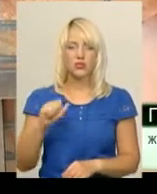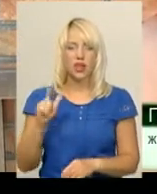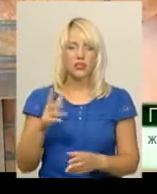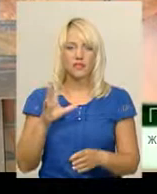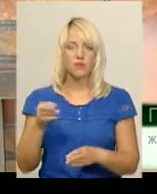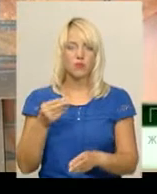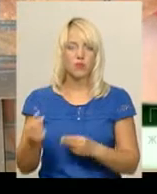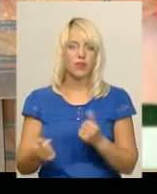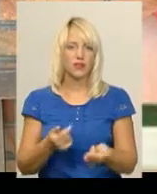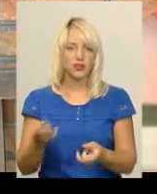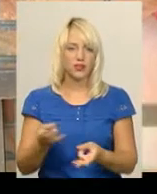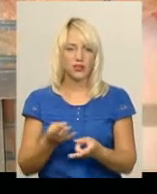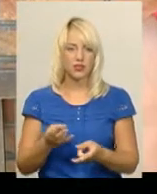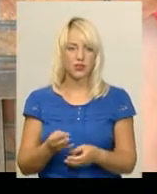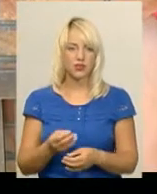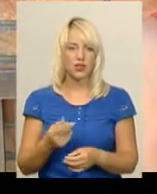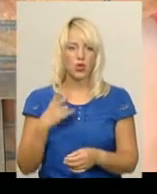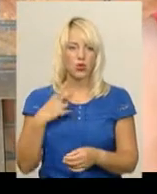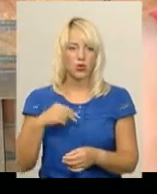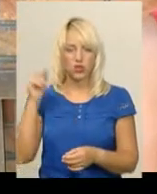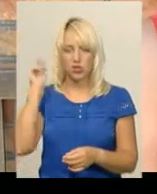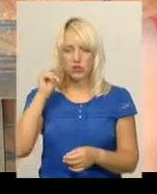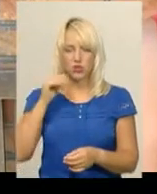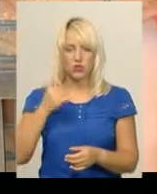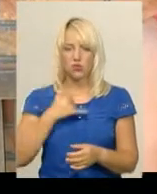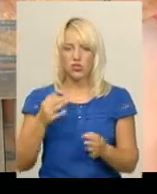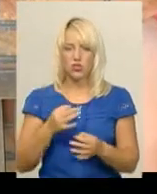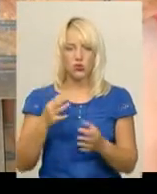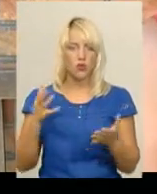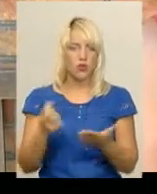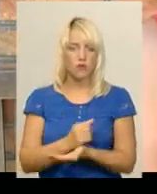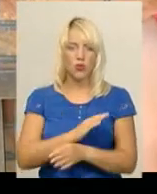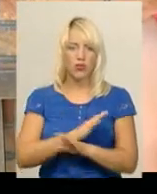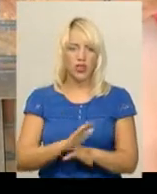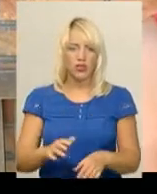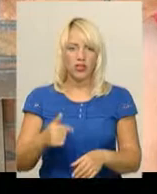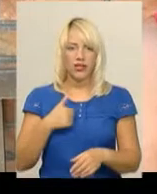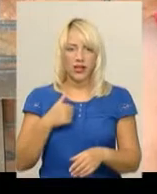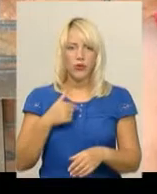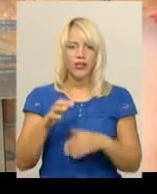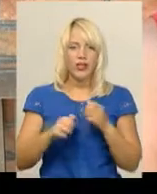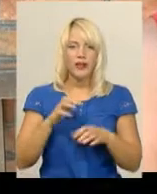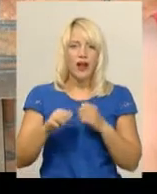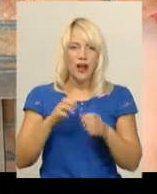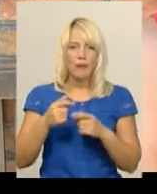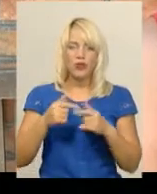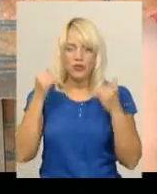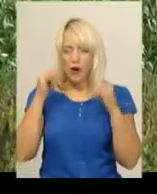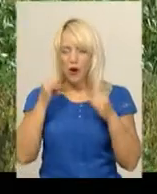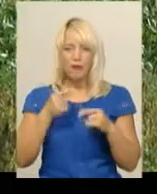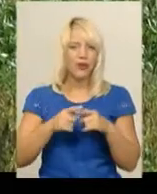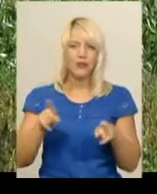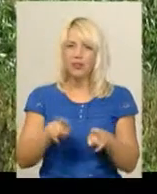заплатити, і дочка вчитися, в мене взагалі нічого не виходить, хоч я і тут карабкаюся з твою худобою і все.